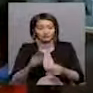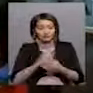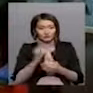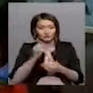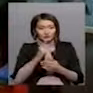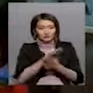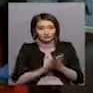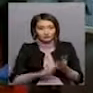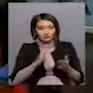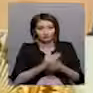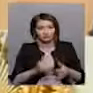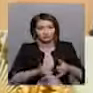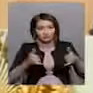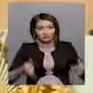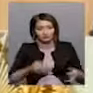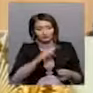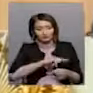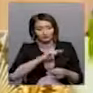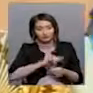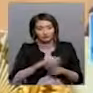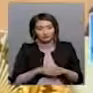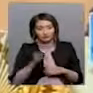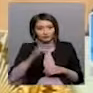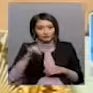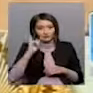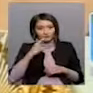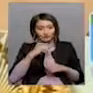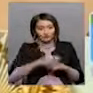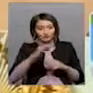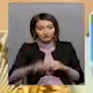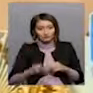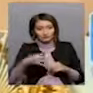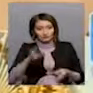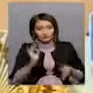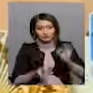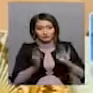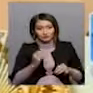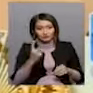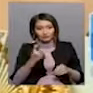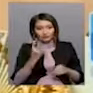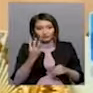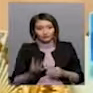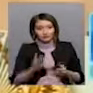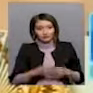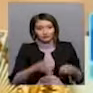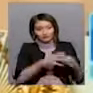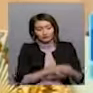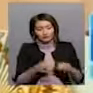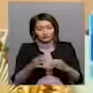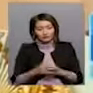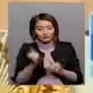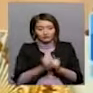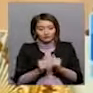проводится масштабная работа. В Павлодарской области проведена паспортизация 104 объектов этого сектора экономики.